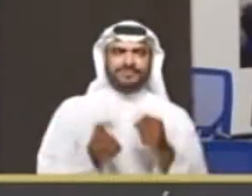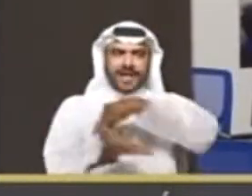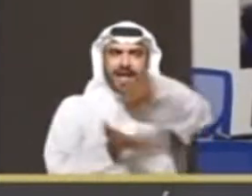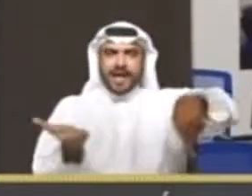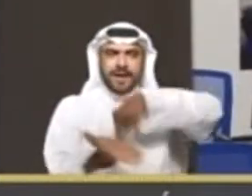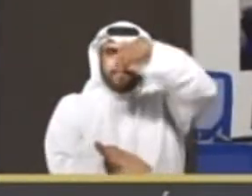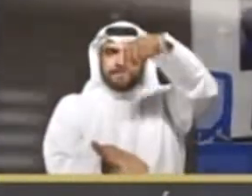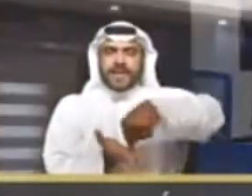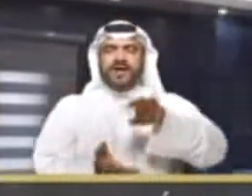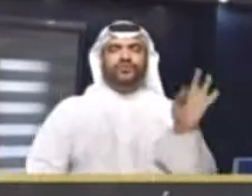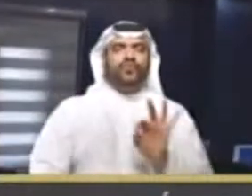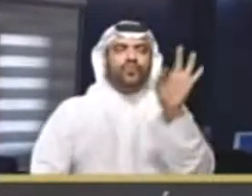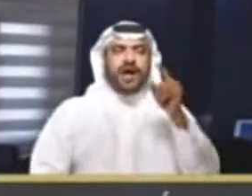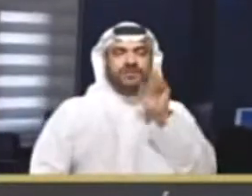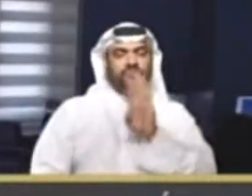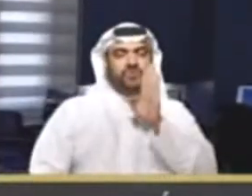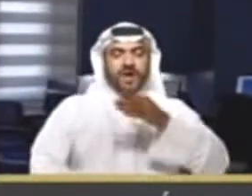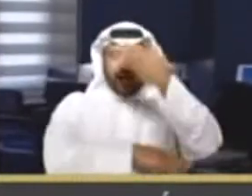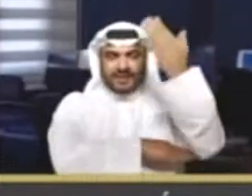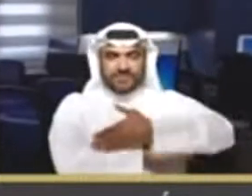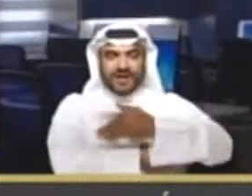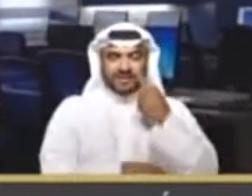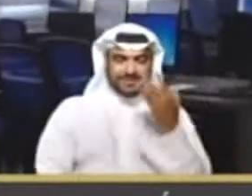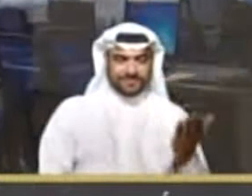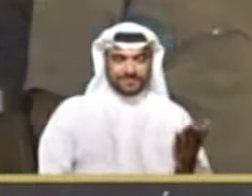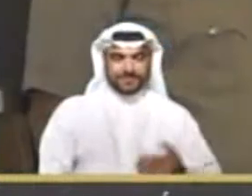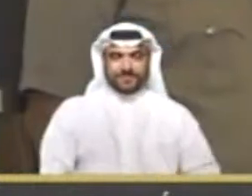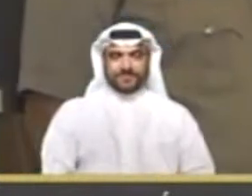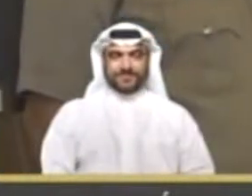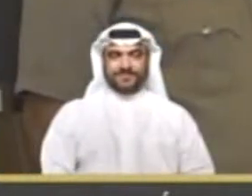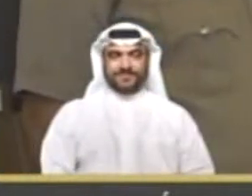التدريب التخصصي التابع لقطاع أمن المنافذ.